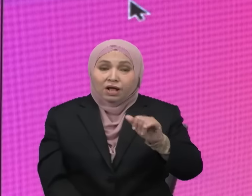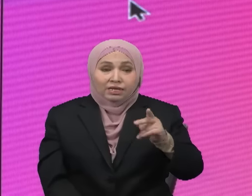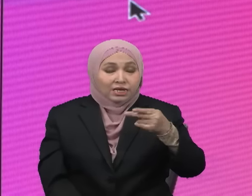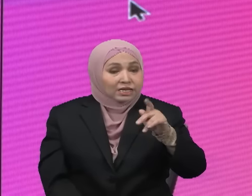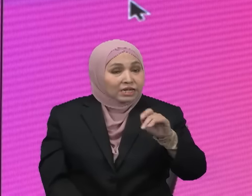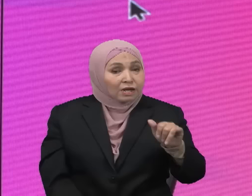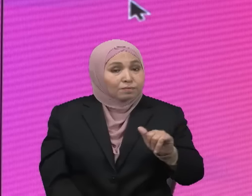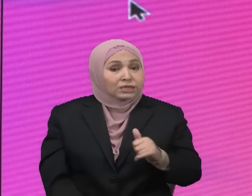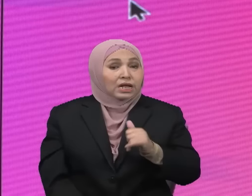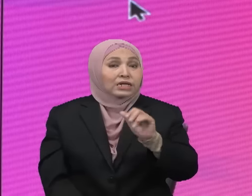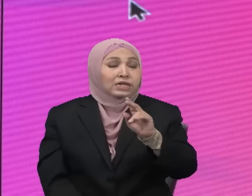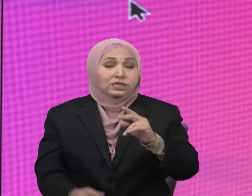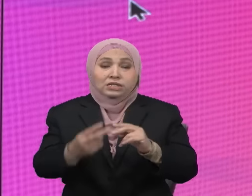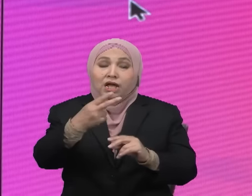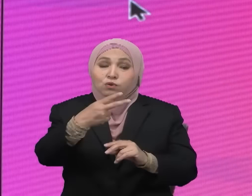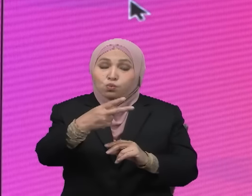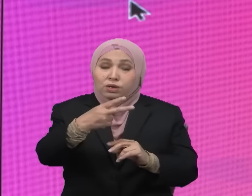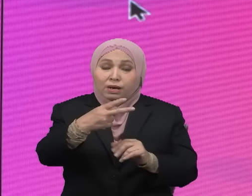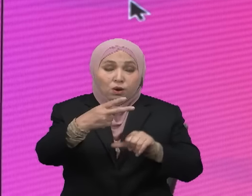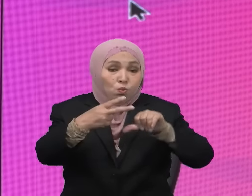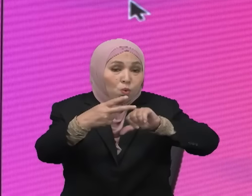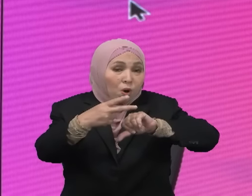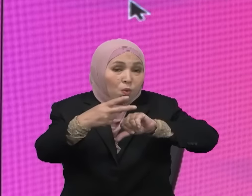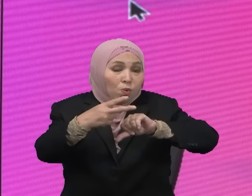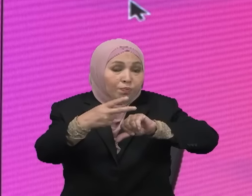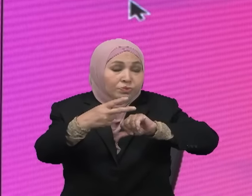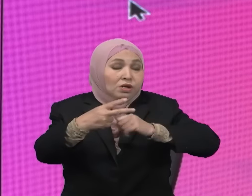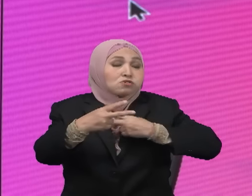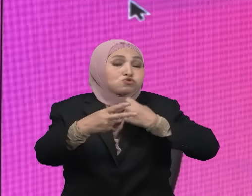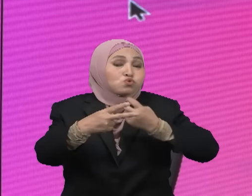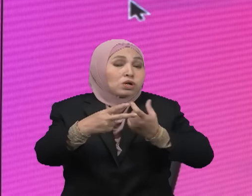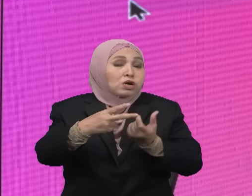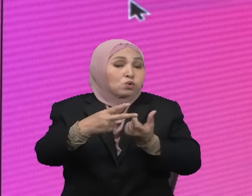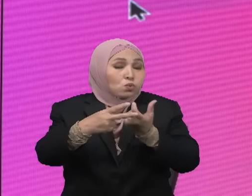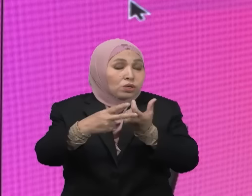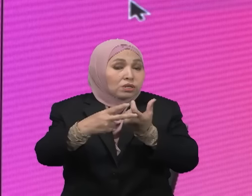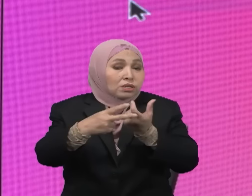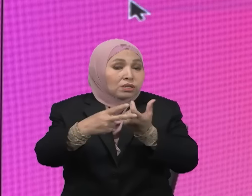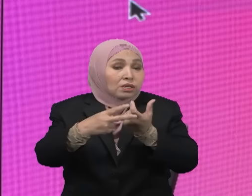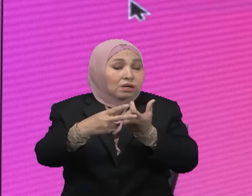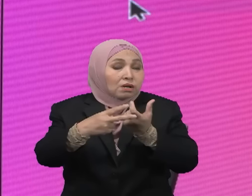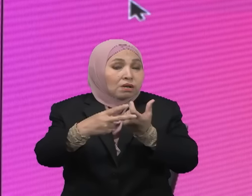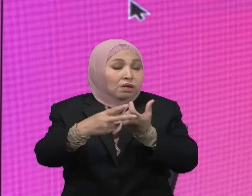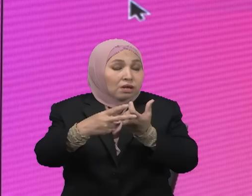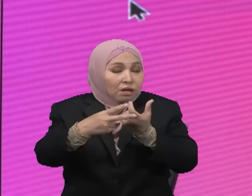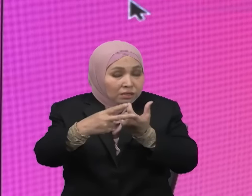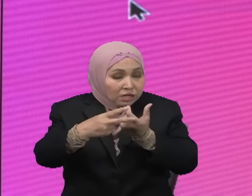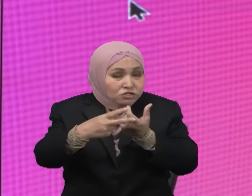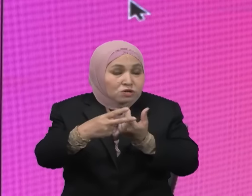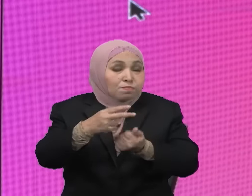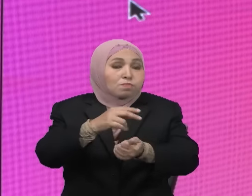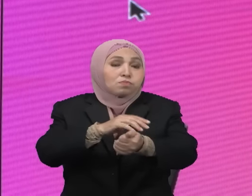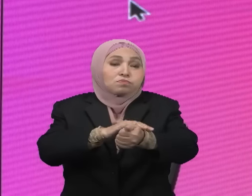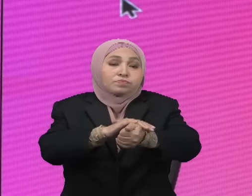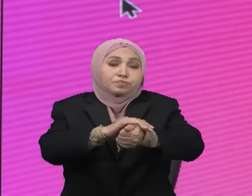mana tanwin pada waw itu, suara nun pada tanwin itu diikhfakan,